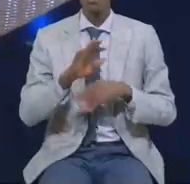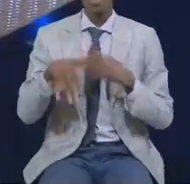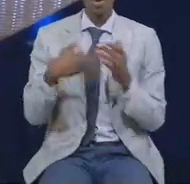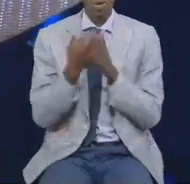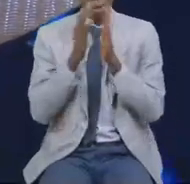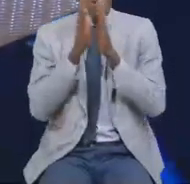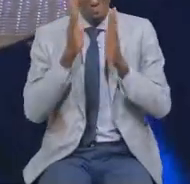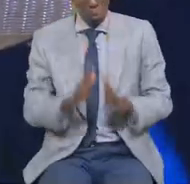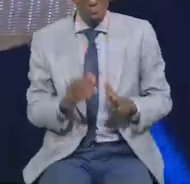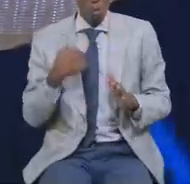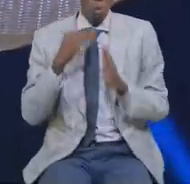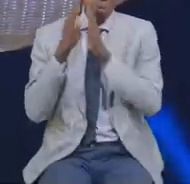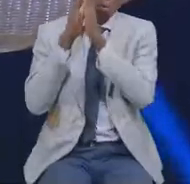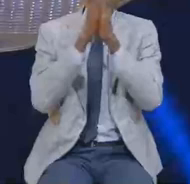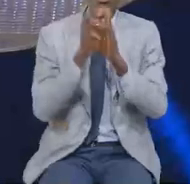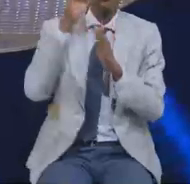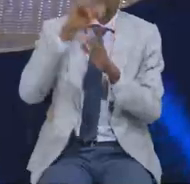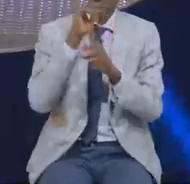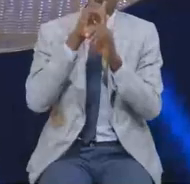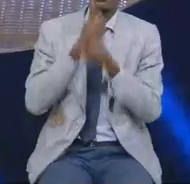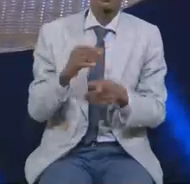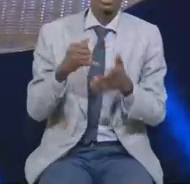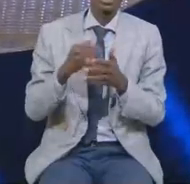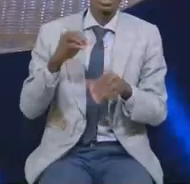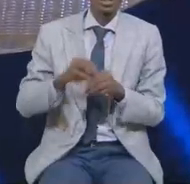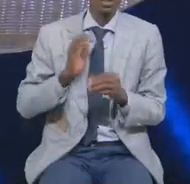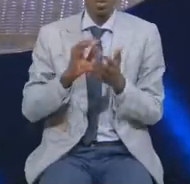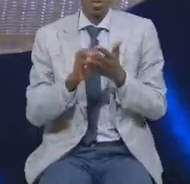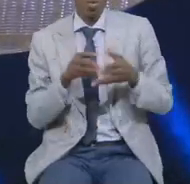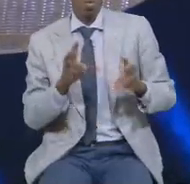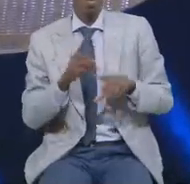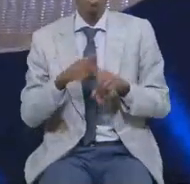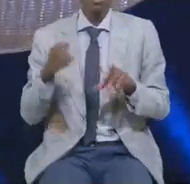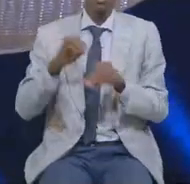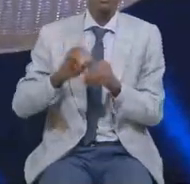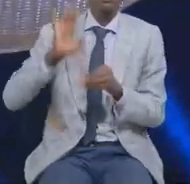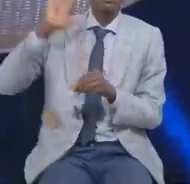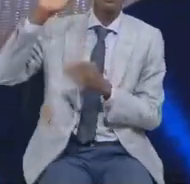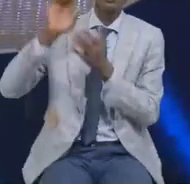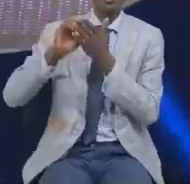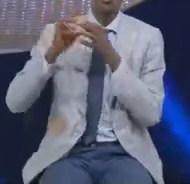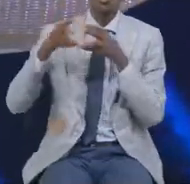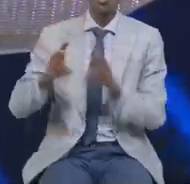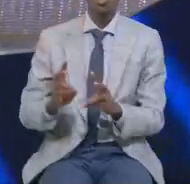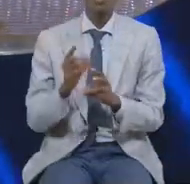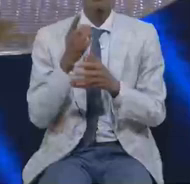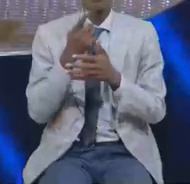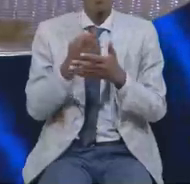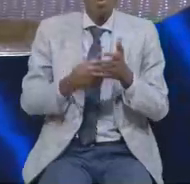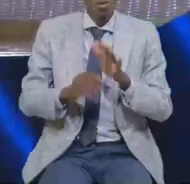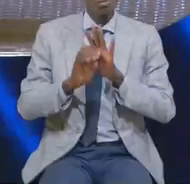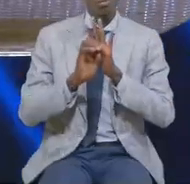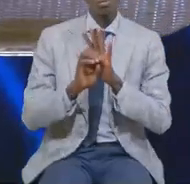qu'on adresse à Dieu, Dieu n'exauce pas ça, il répond à une autre manière. Et si toute la